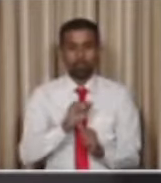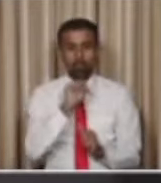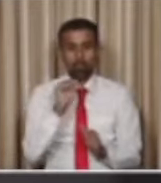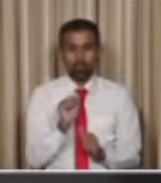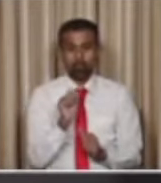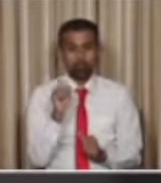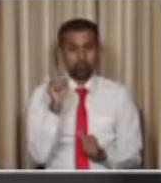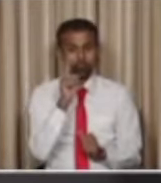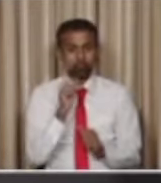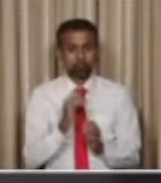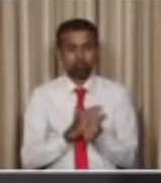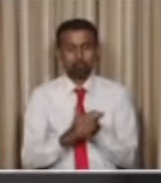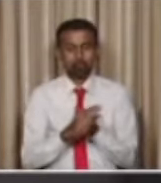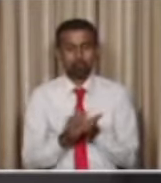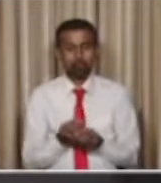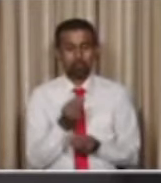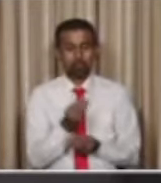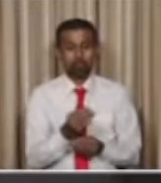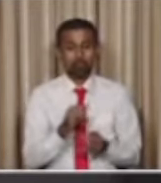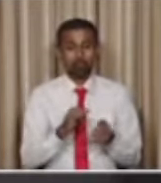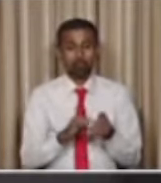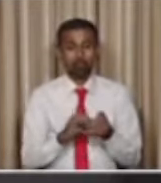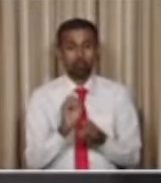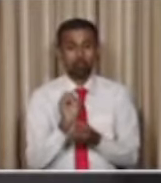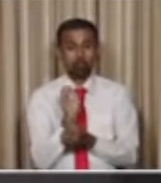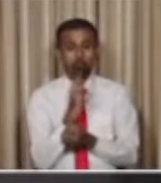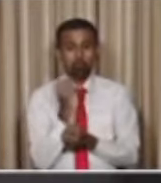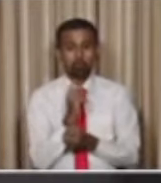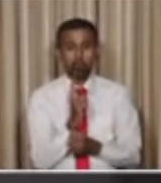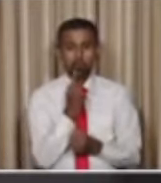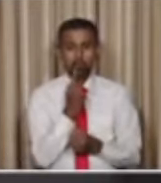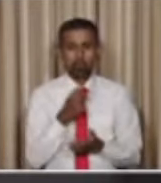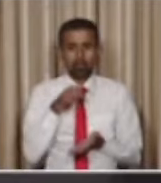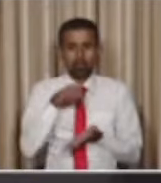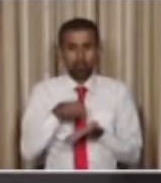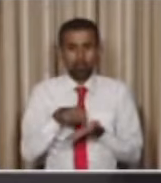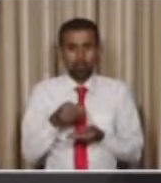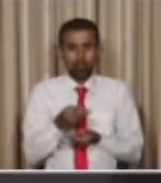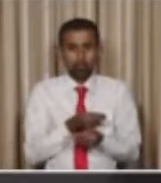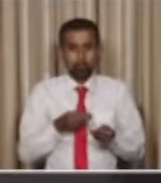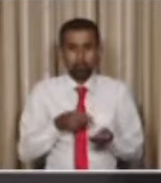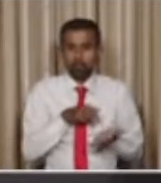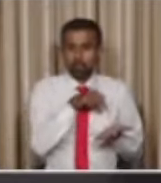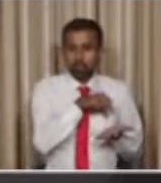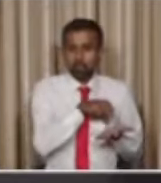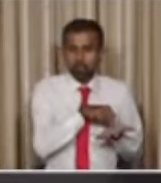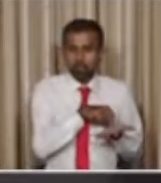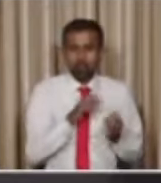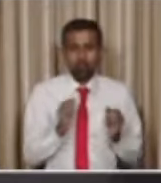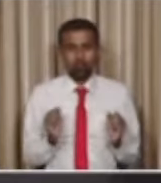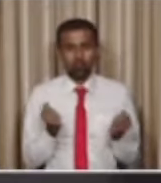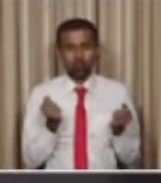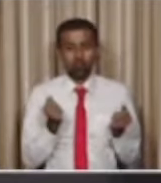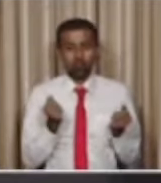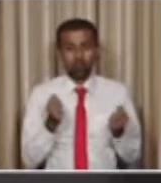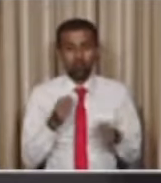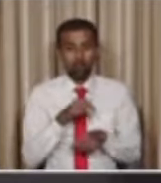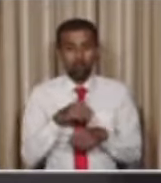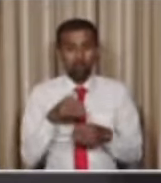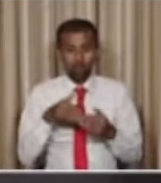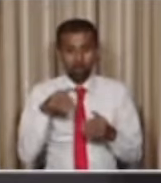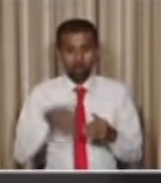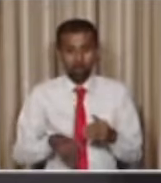පුරෝගාමී සේවාවක් ඉටු කරන සුවසැරිය මුලදී නාගරික ප්‍රදේශ කේන්ද්‍ර කර ගනිමින් ආරම්භ කළද අද වන